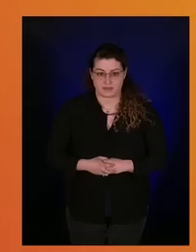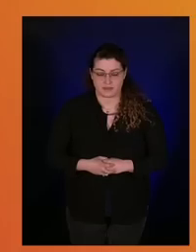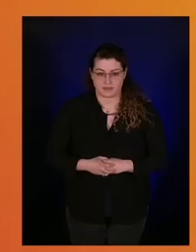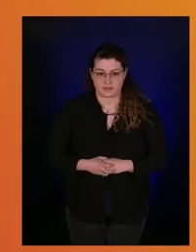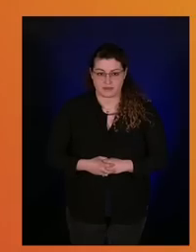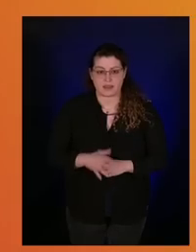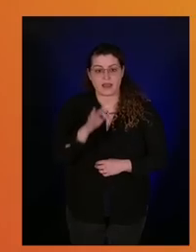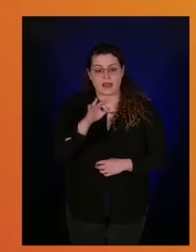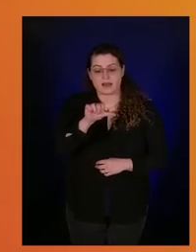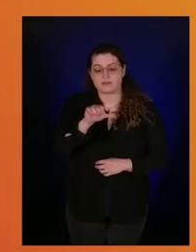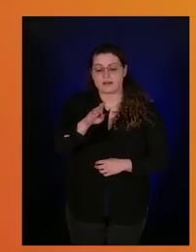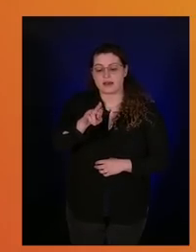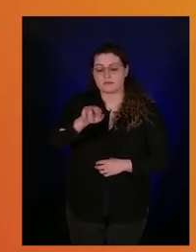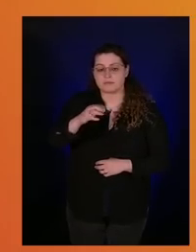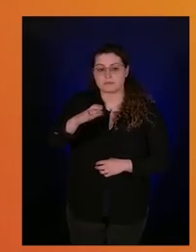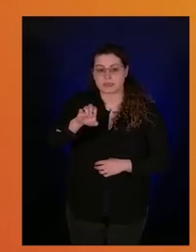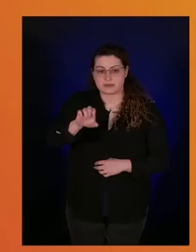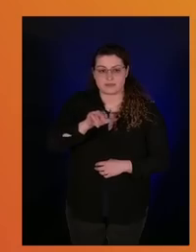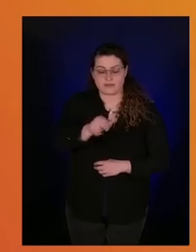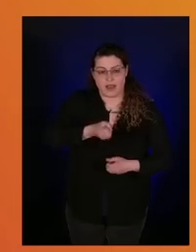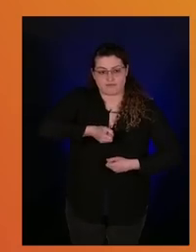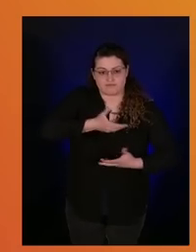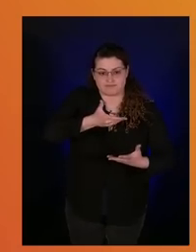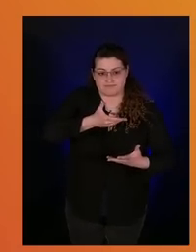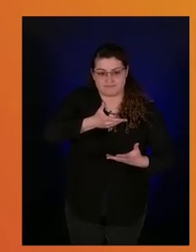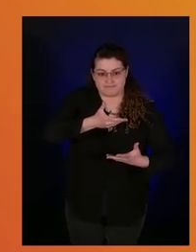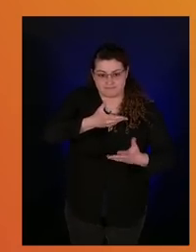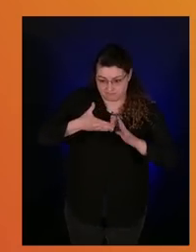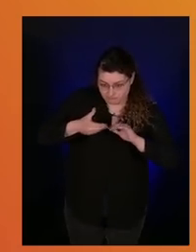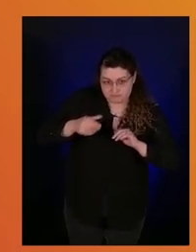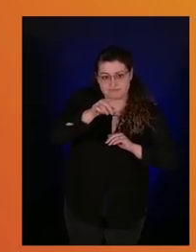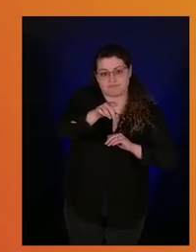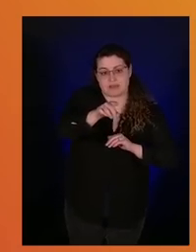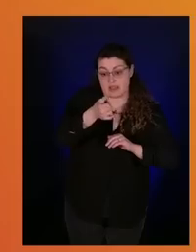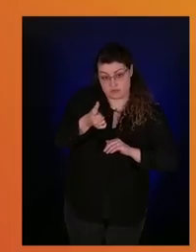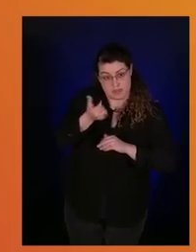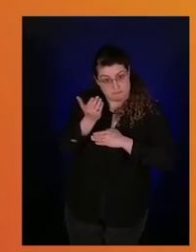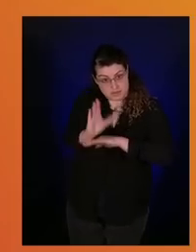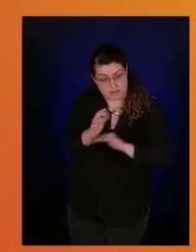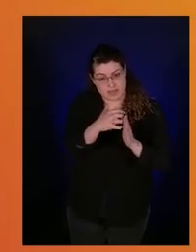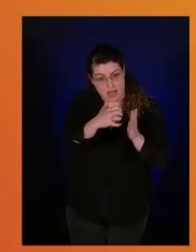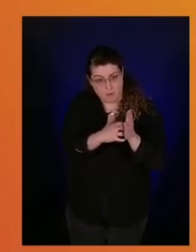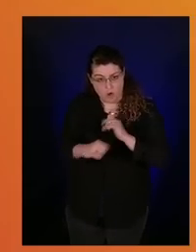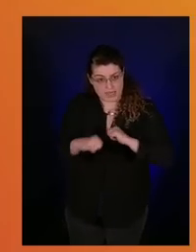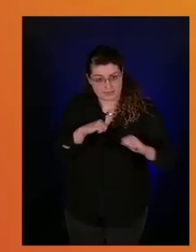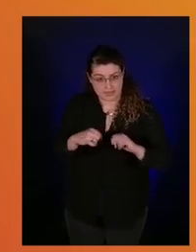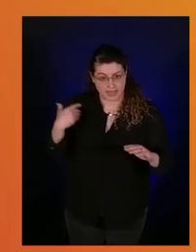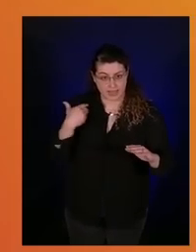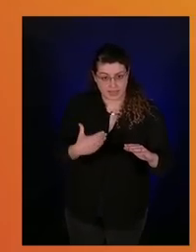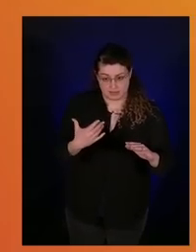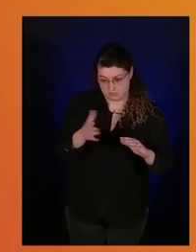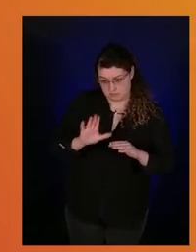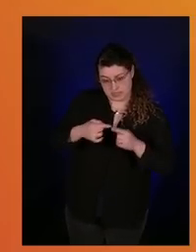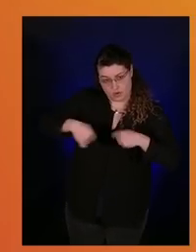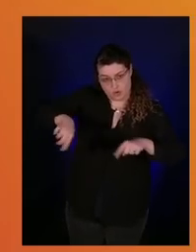Fabrice, je vais lui passer la parole incessamment sous peu pour justement qu'il nous présente le rapport d'activité de cette